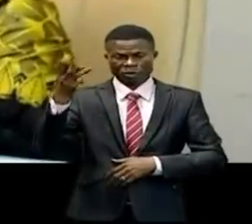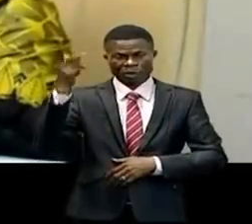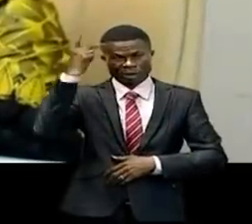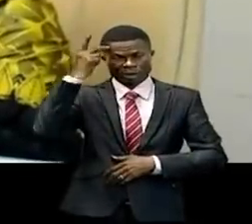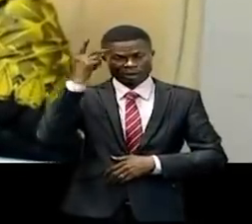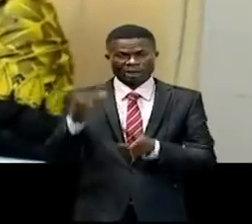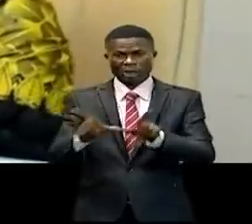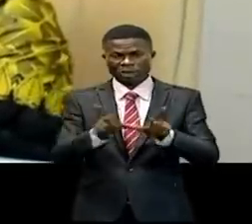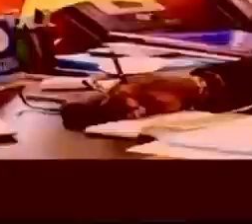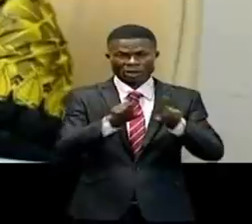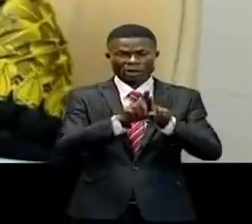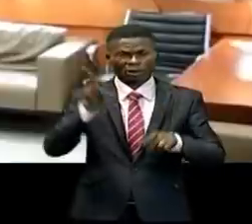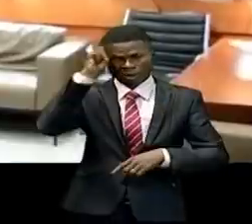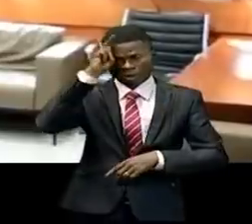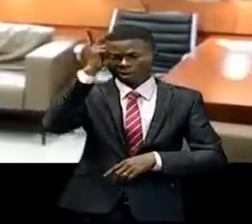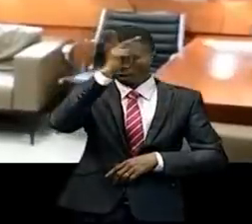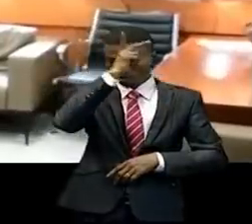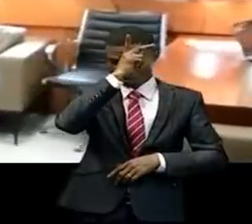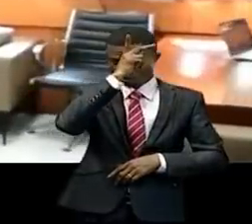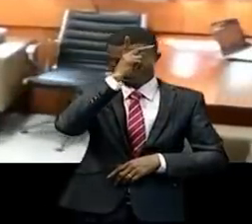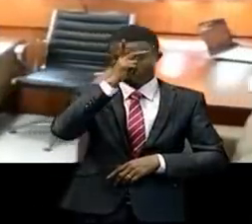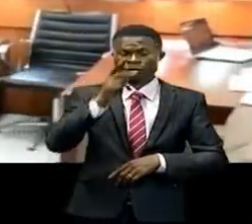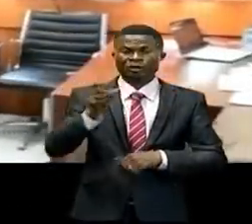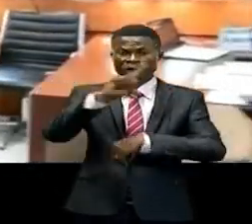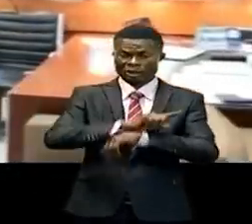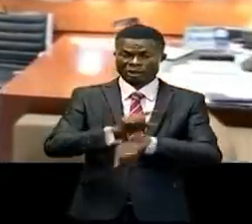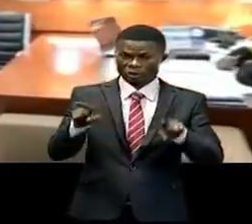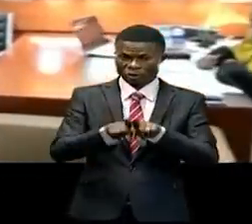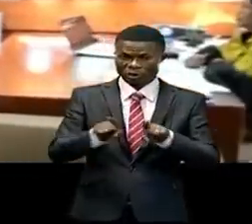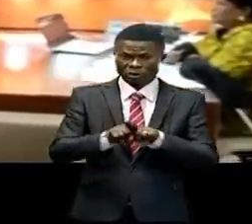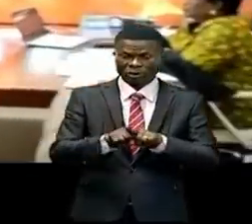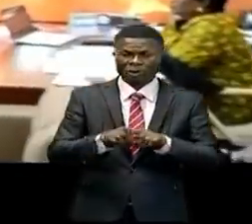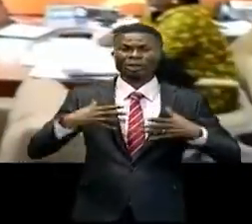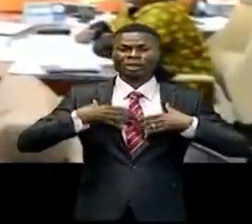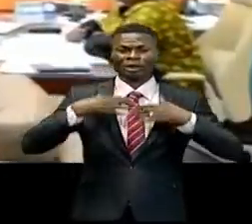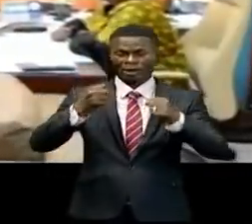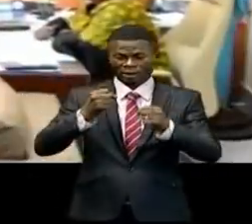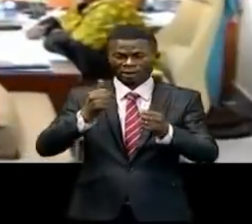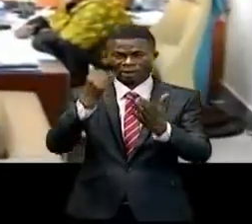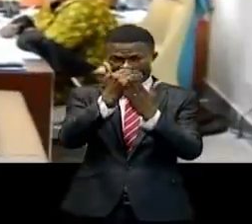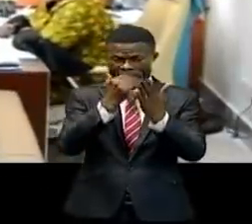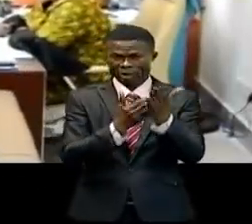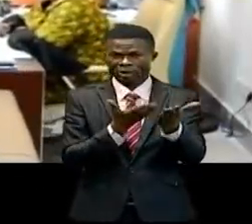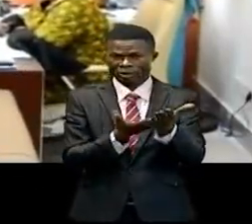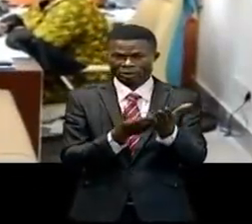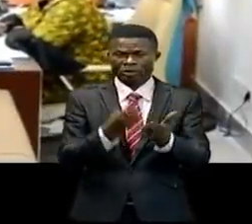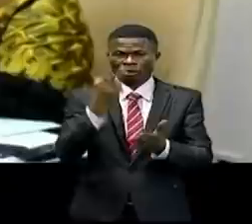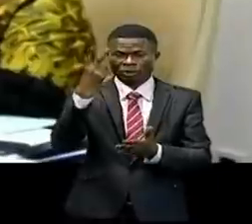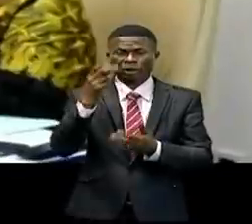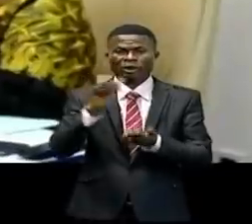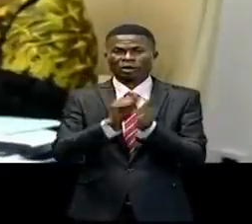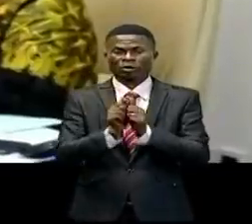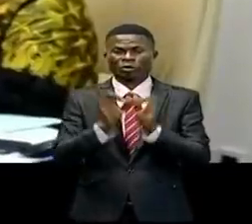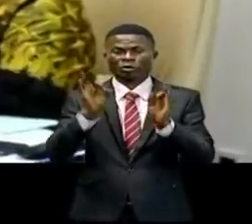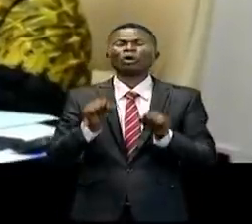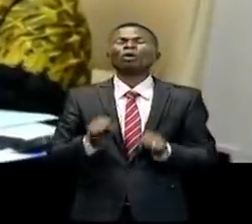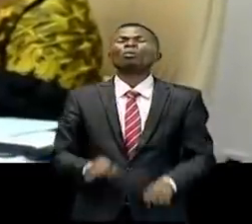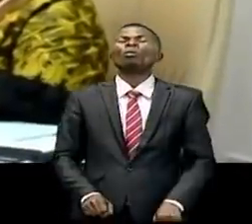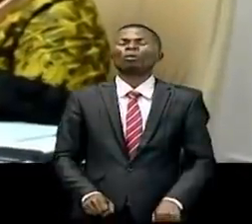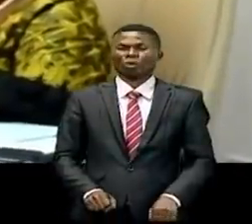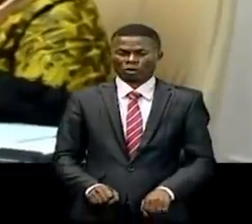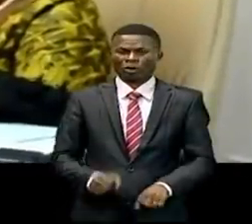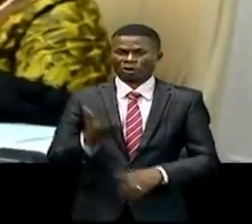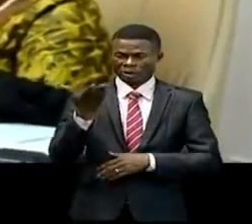Lualaba et Okatanga. Dans la même journée, un cas de guérison a été notifié et deux nouveaux cas de décès ont